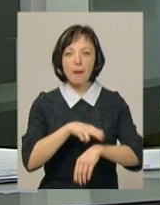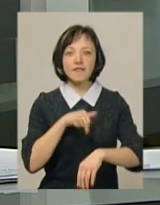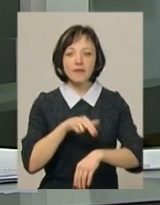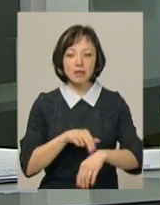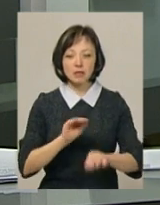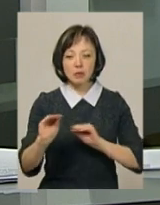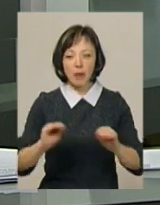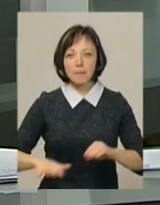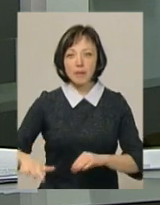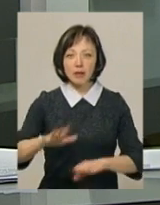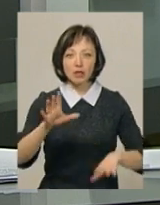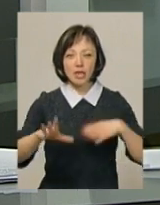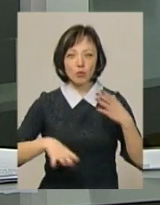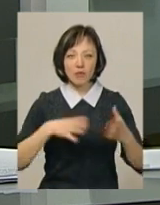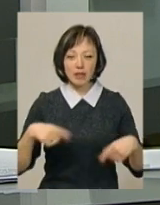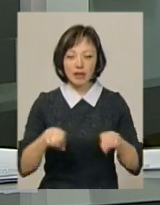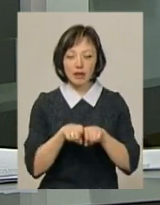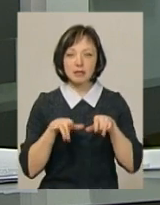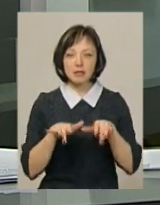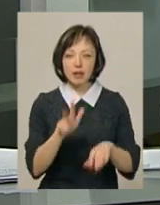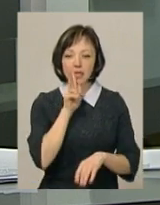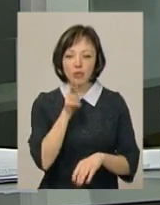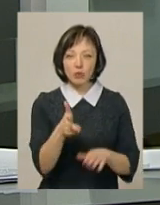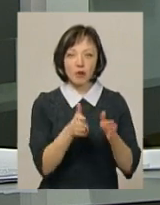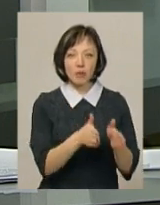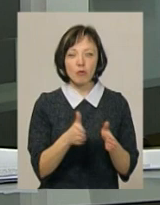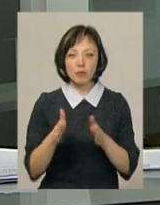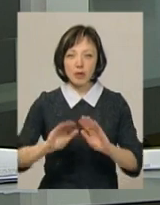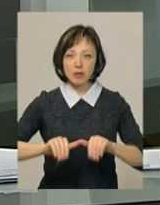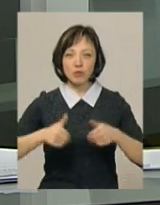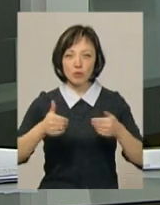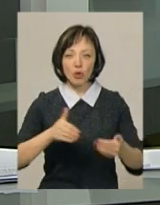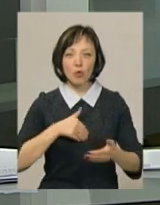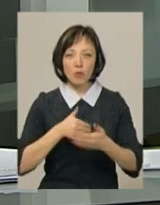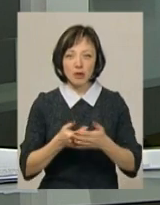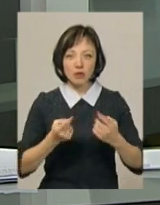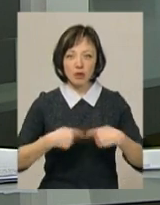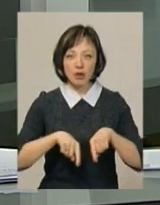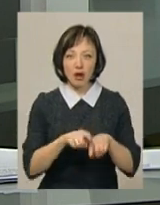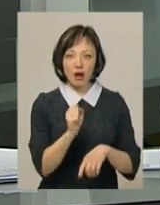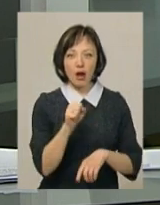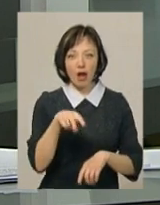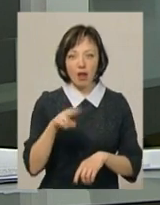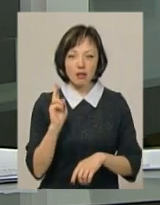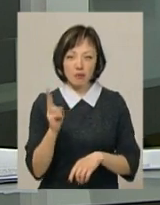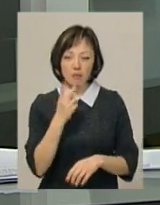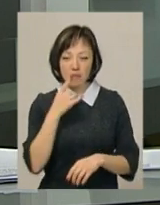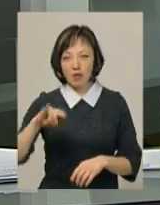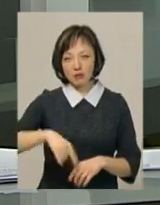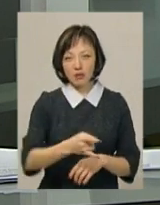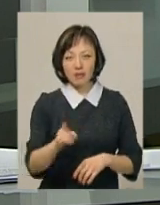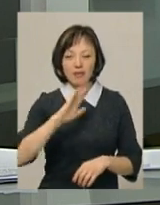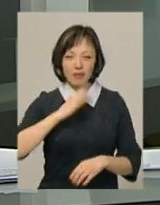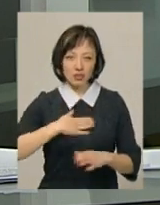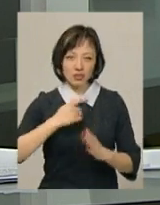спеціальний майданчик для тренувань. Такий захід третій рік поспіль ініціює громадська організація «Халк». Дрифт на снігу бачила і наша